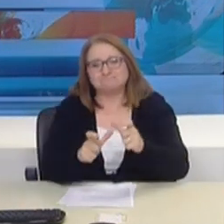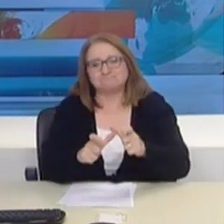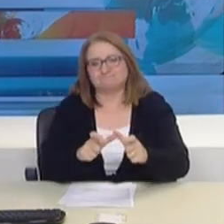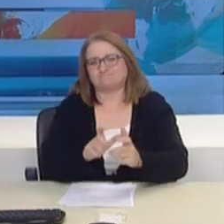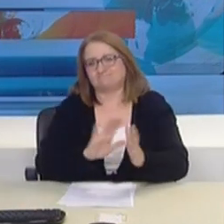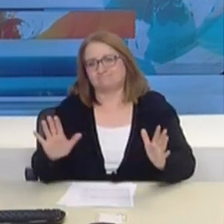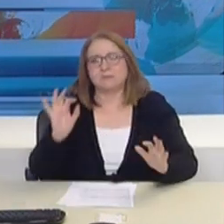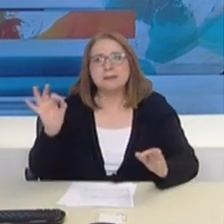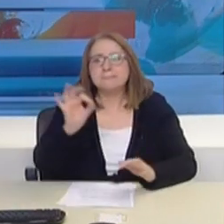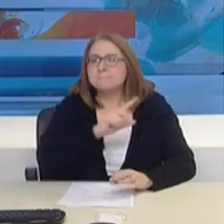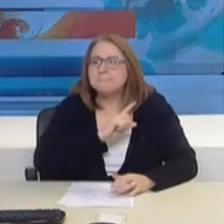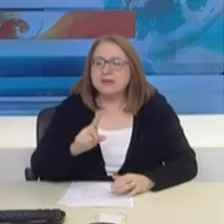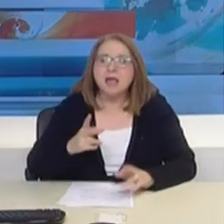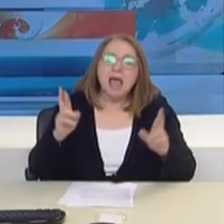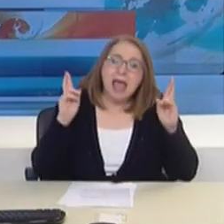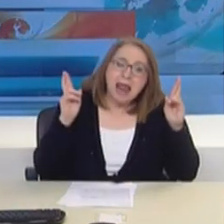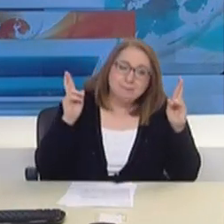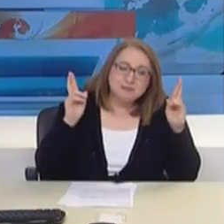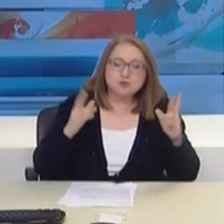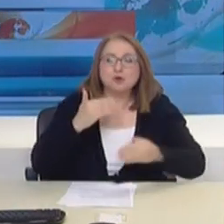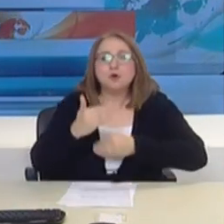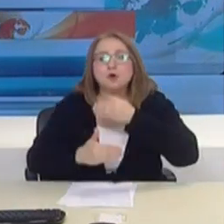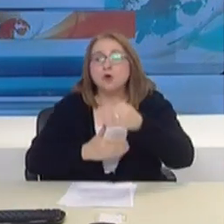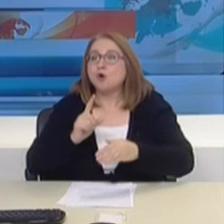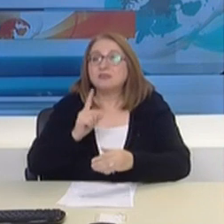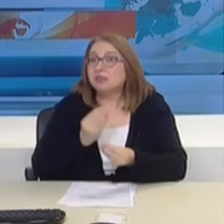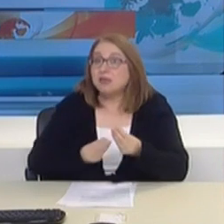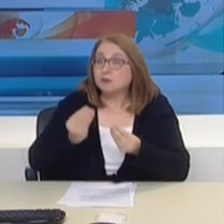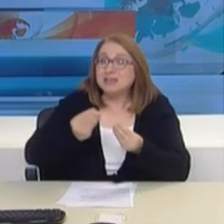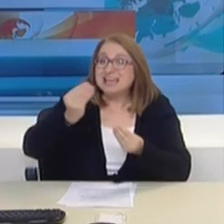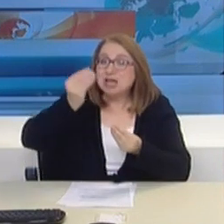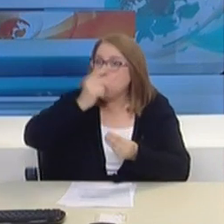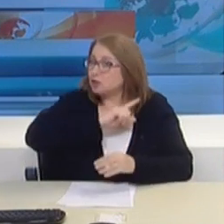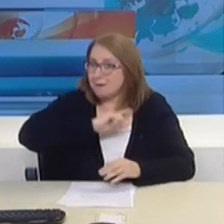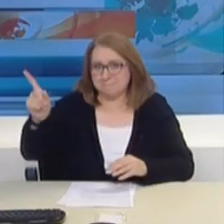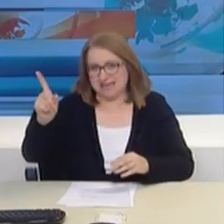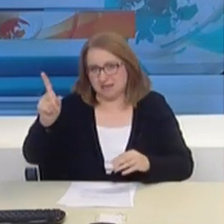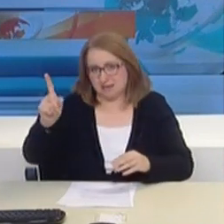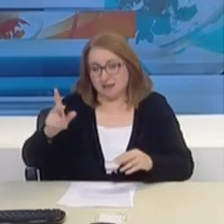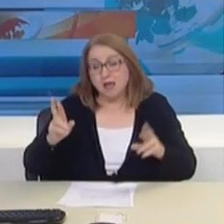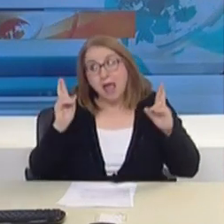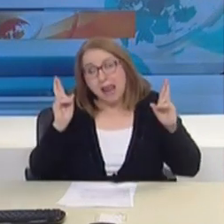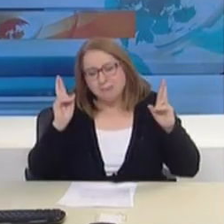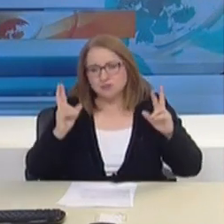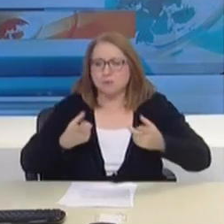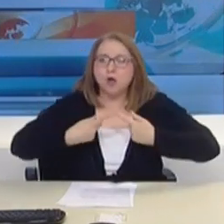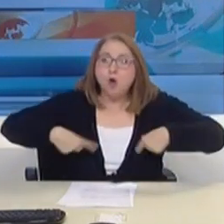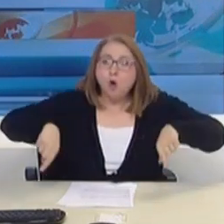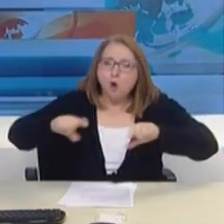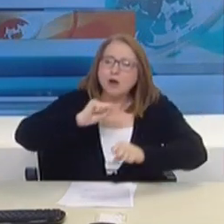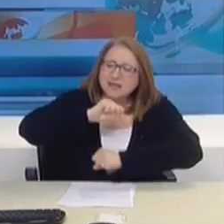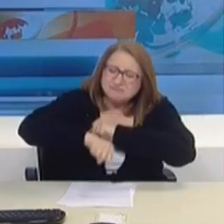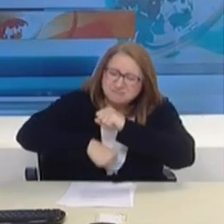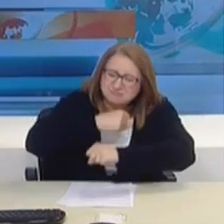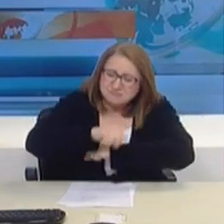θα συνεχίσουμε να είμαστε εντός των προβλέψεων και να μην περάσουμε πιο δύσκολες καταστάσεις. Ο αγώνας όλων μας συνεχίζεται, είναι η μάχη